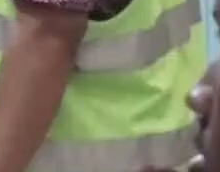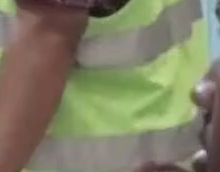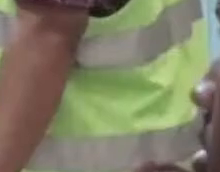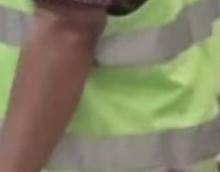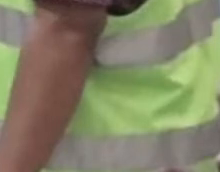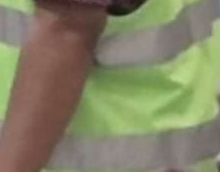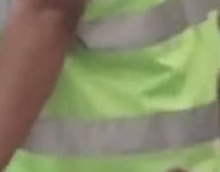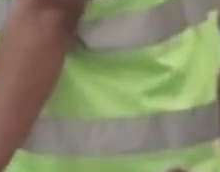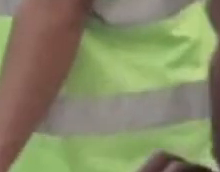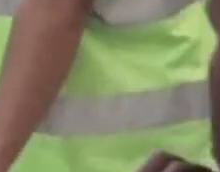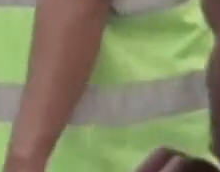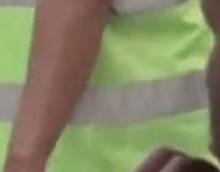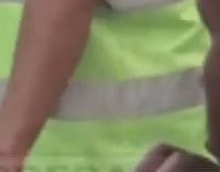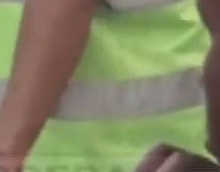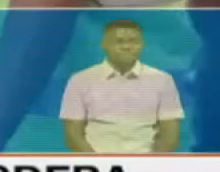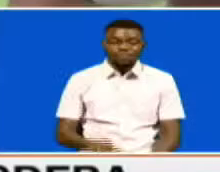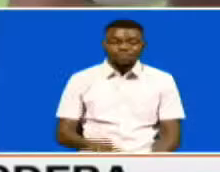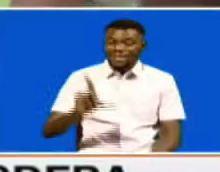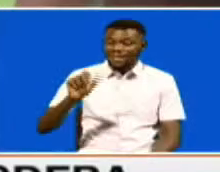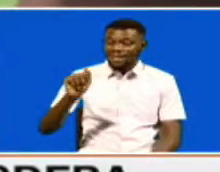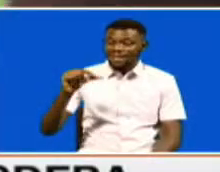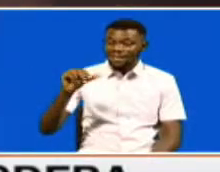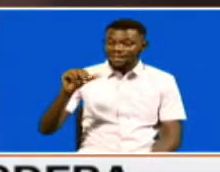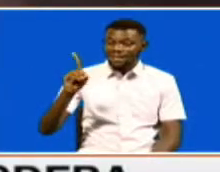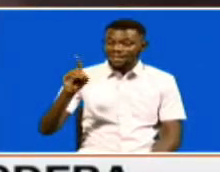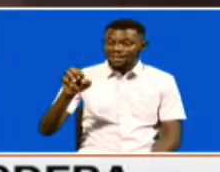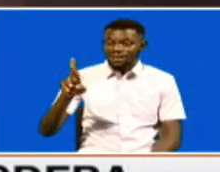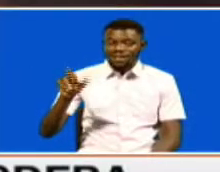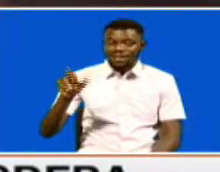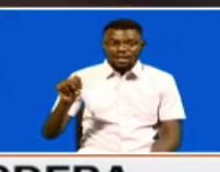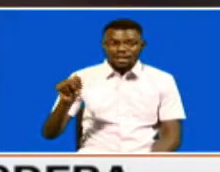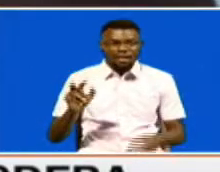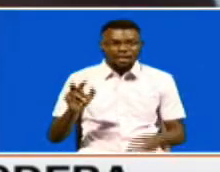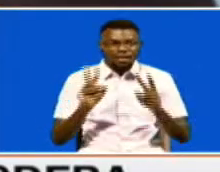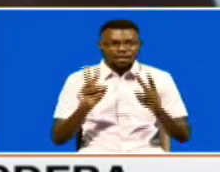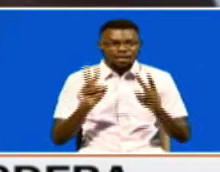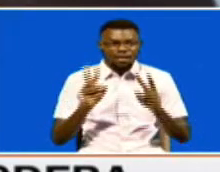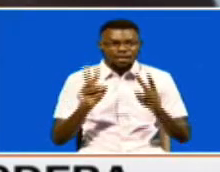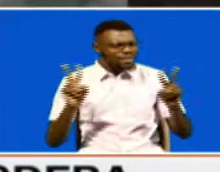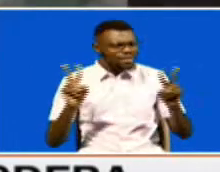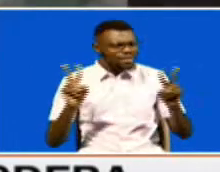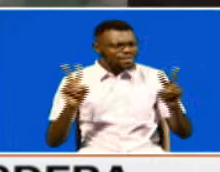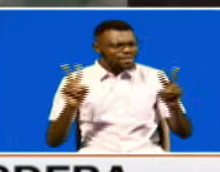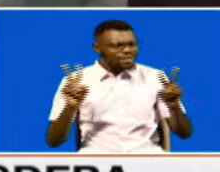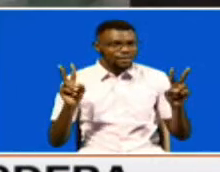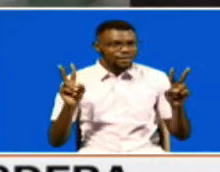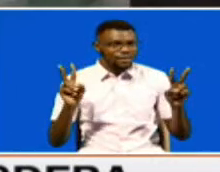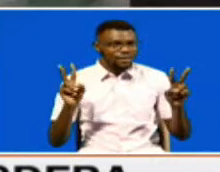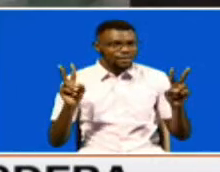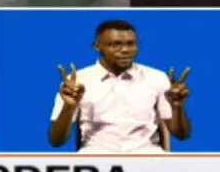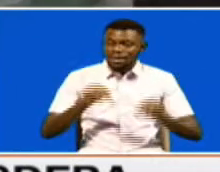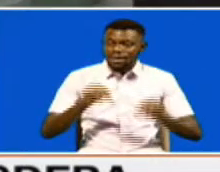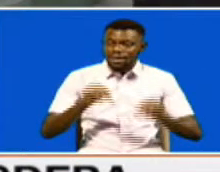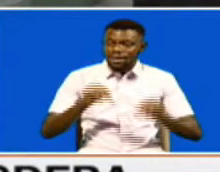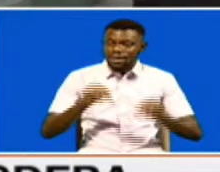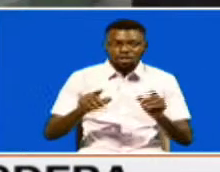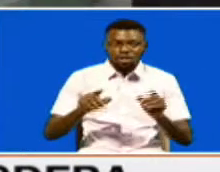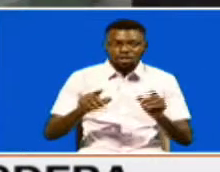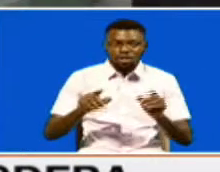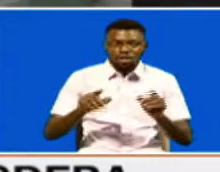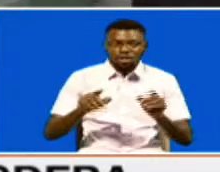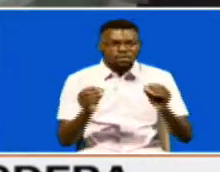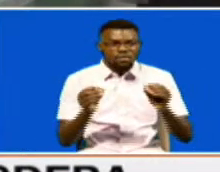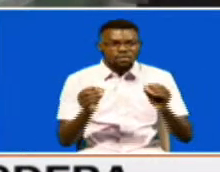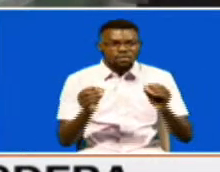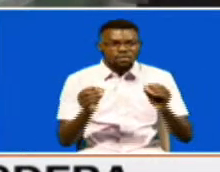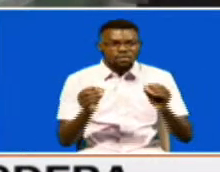4863. Eneo la Lagdera ni mojawapo ya sehemu zilizoandikisha utulivu kwenye uchaguzi wa mwaka jana. Katika mkutano wa leo,